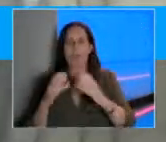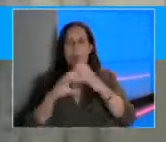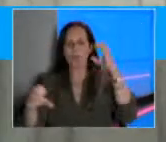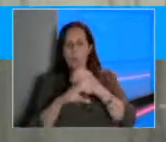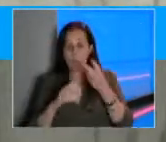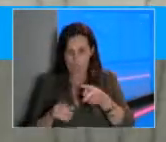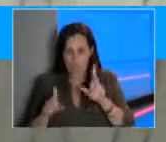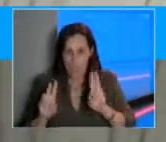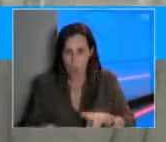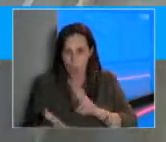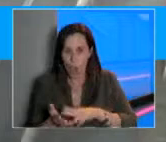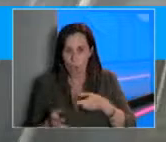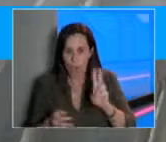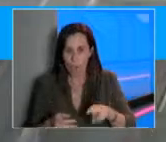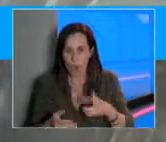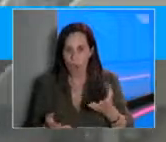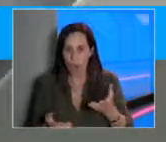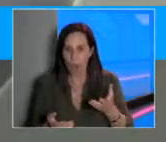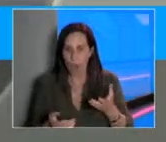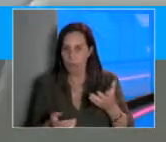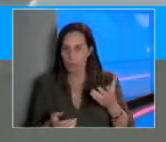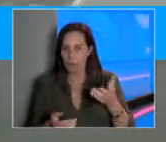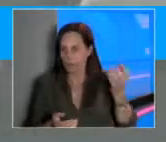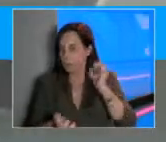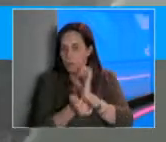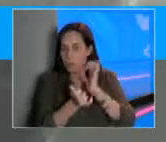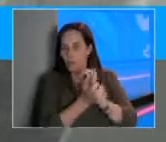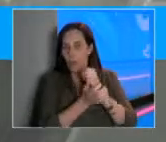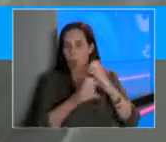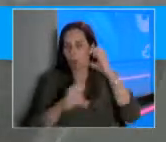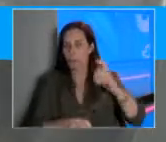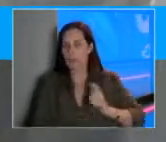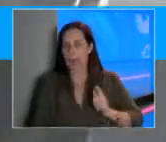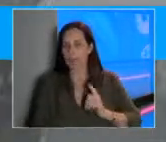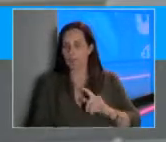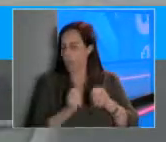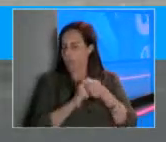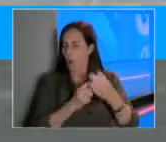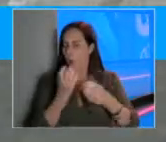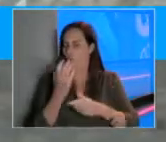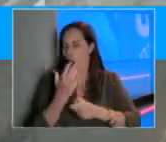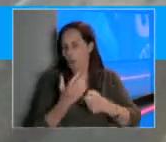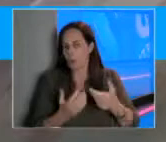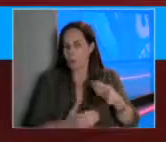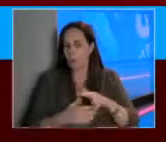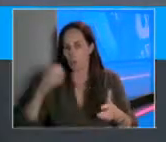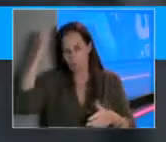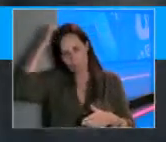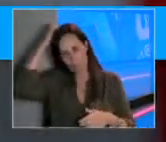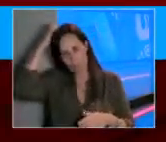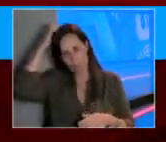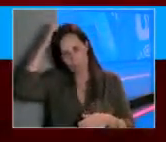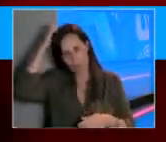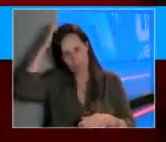נכון או שאפשר, מה שנקרא, לחרוך אוטובוסים פרטיים ובעצם להפוך אותם לאוטובוסים ציבוריים?